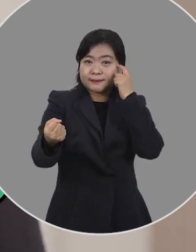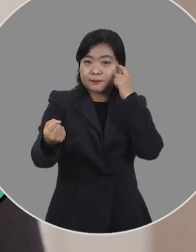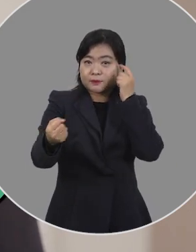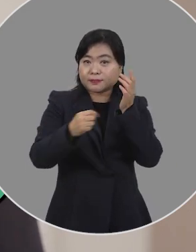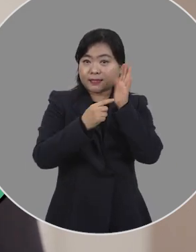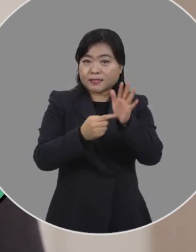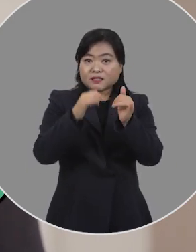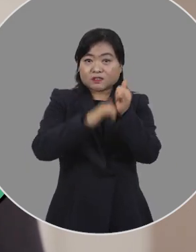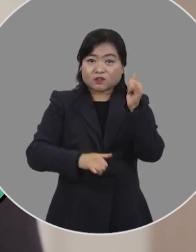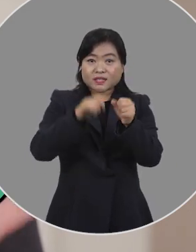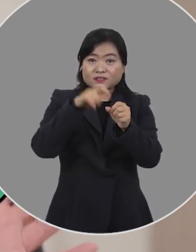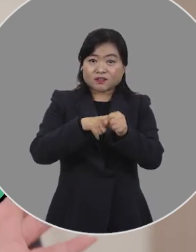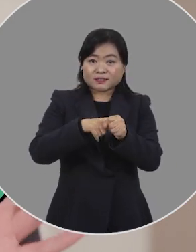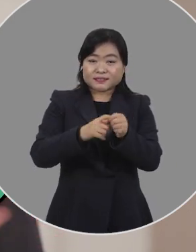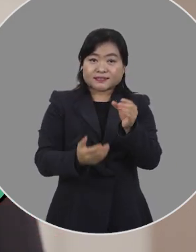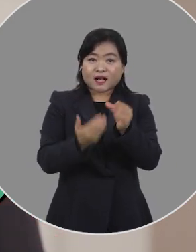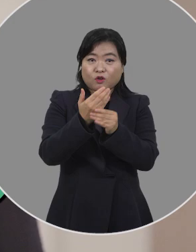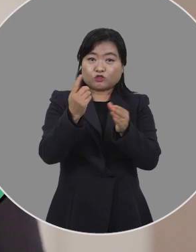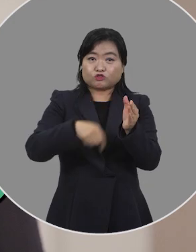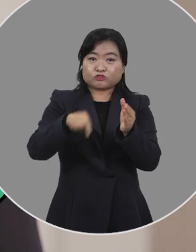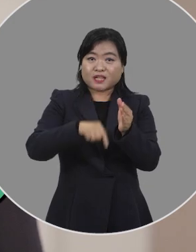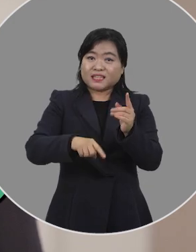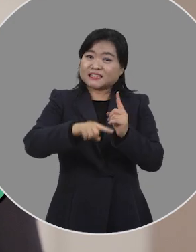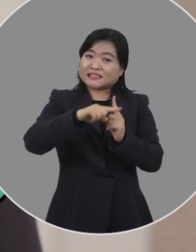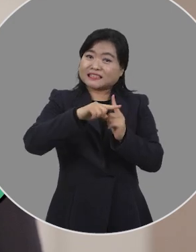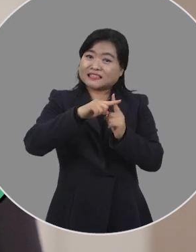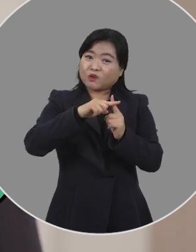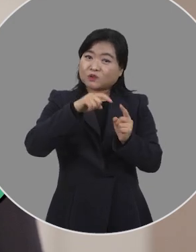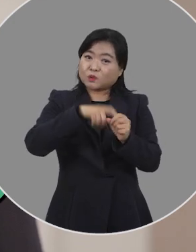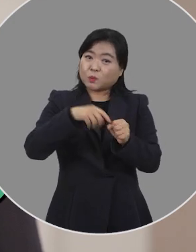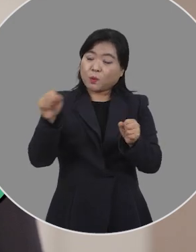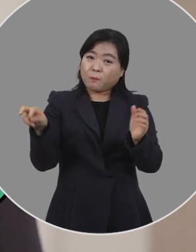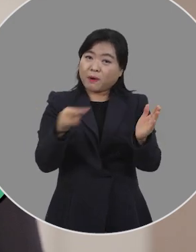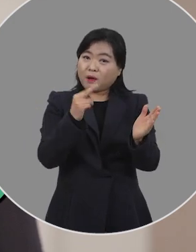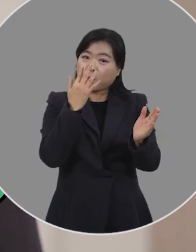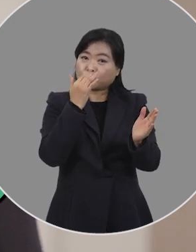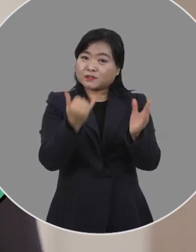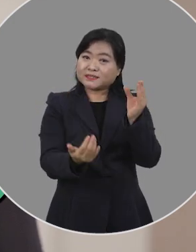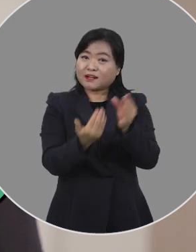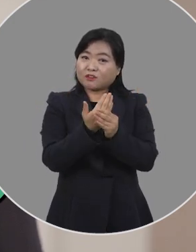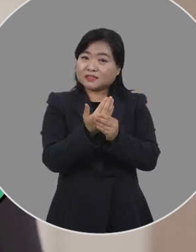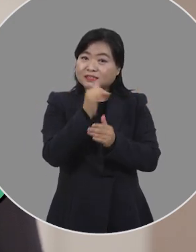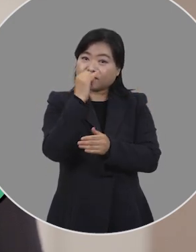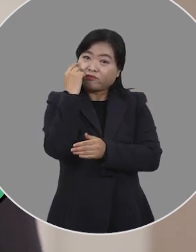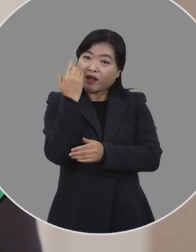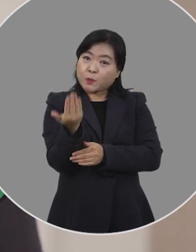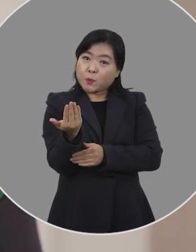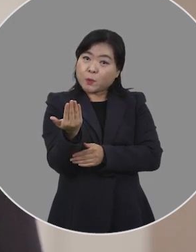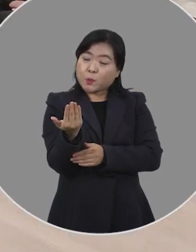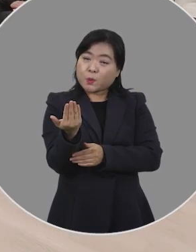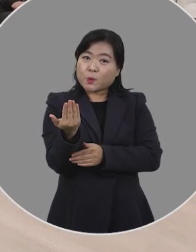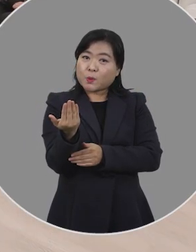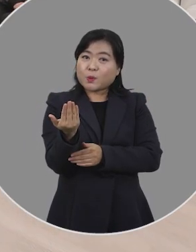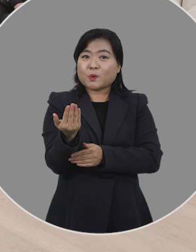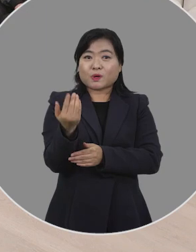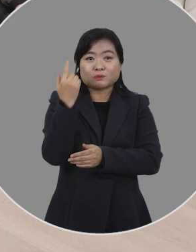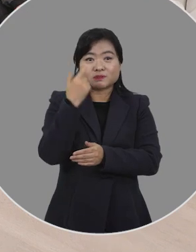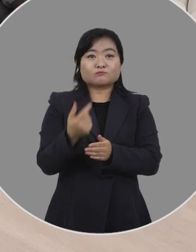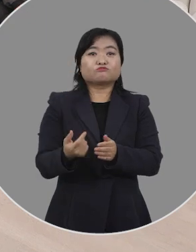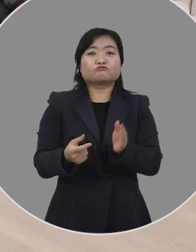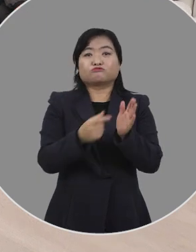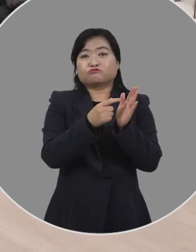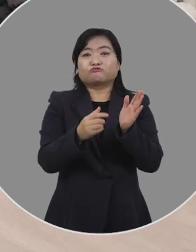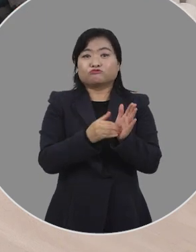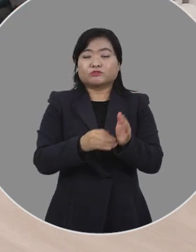인식에서부터 나타나는 역사적 사건 중에 긍정적으로 바라볼 수 있는 사건이 있었나요? 하고